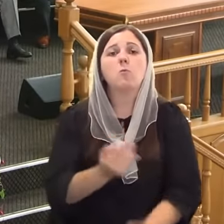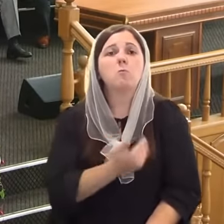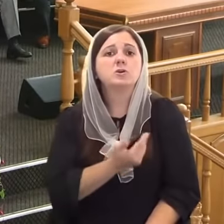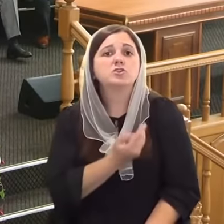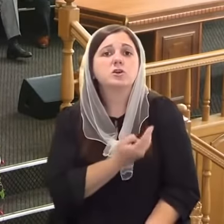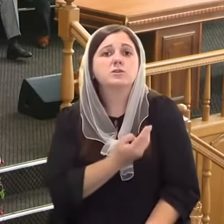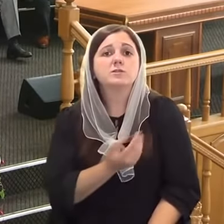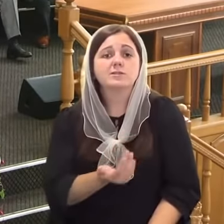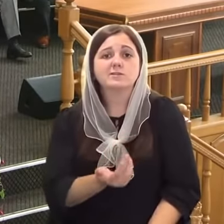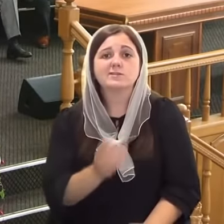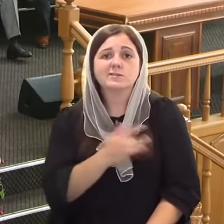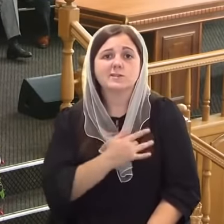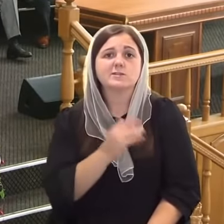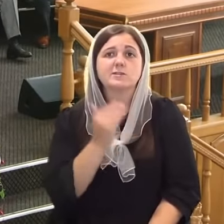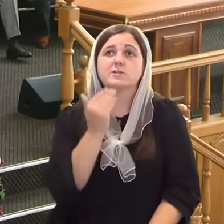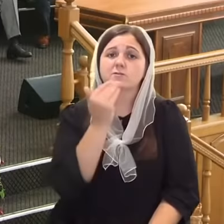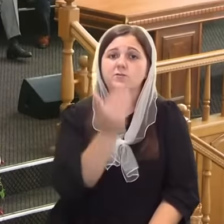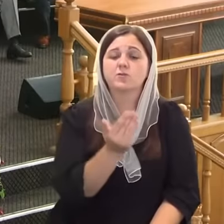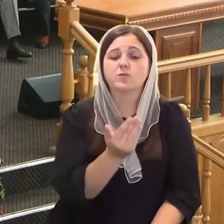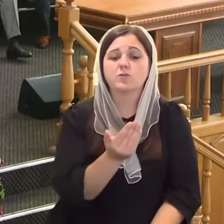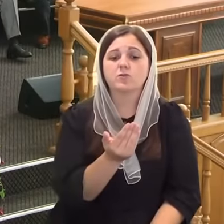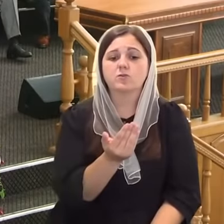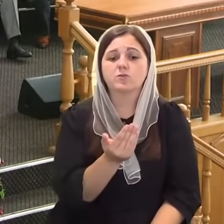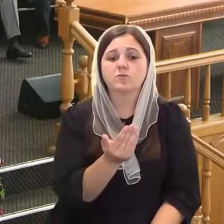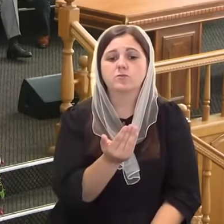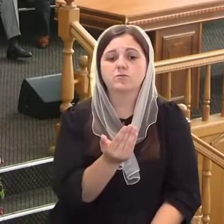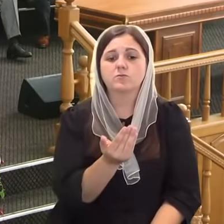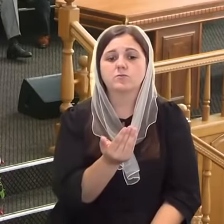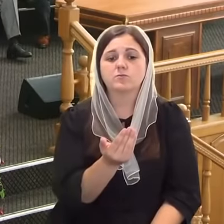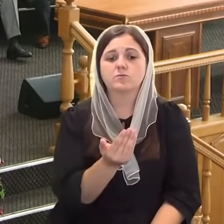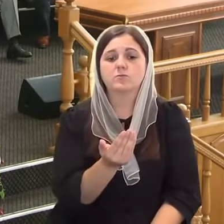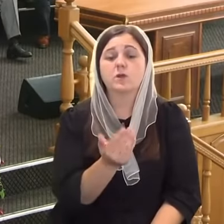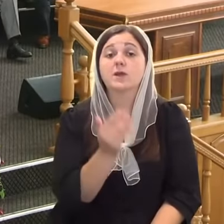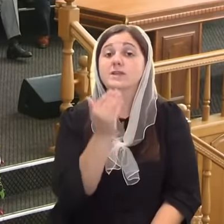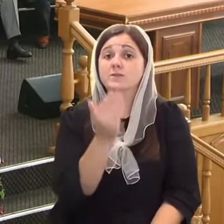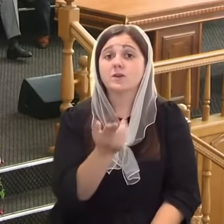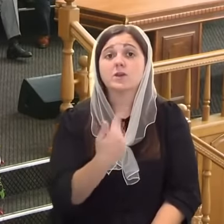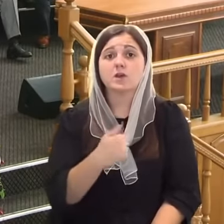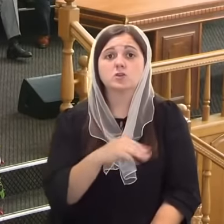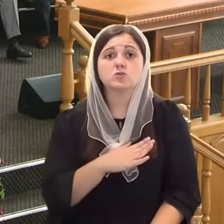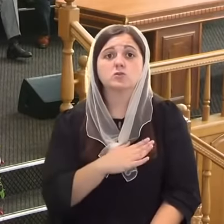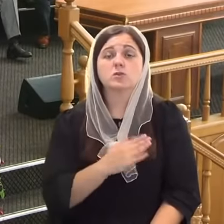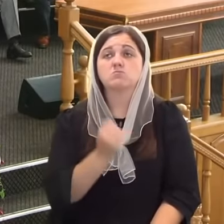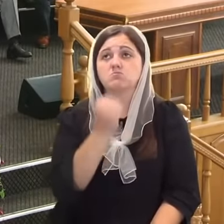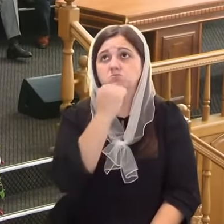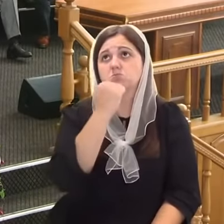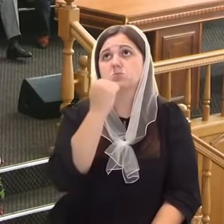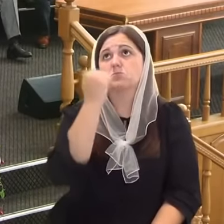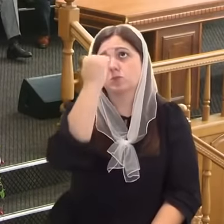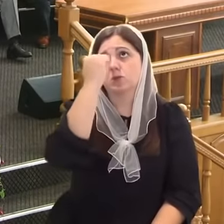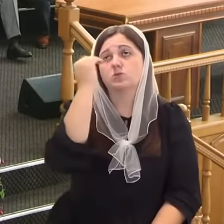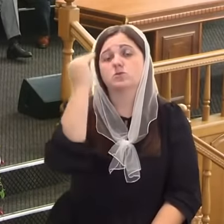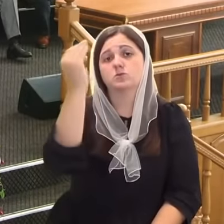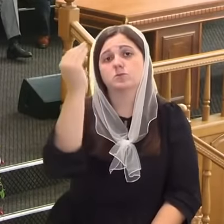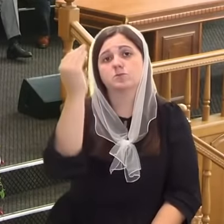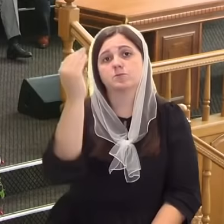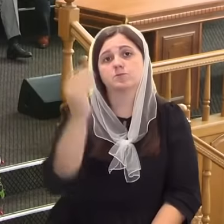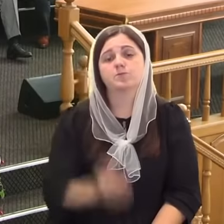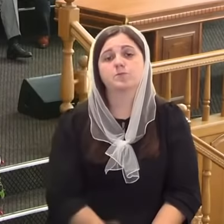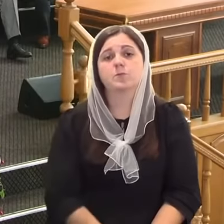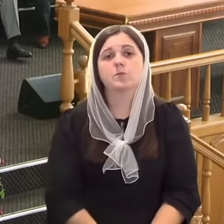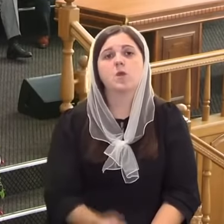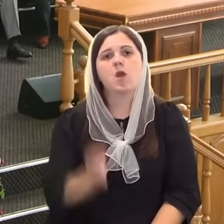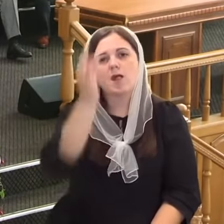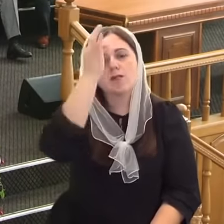только нужды твои, не только потребности твои, и твоя душа благодарит Его. И Давид